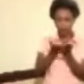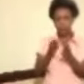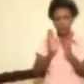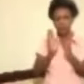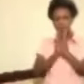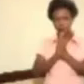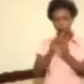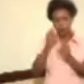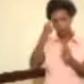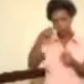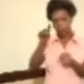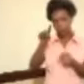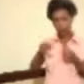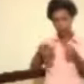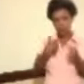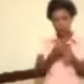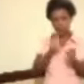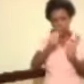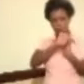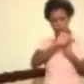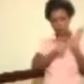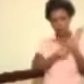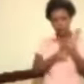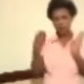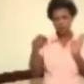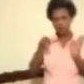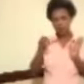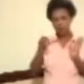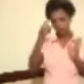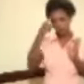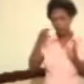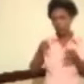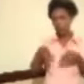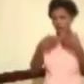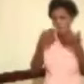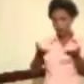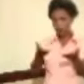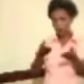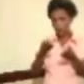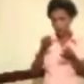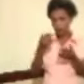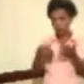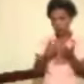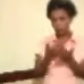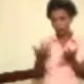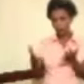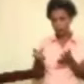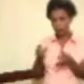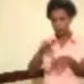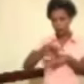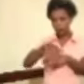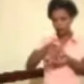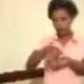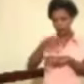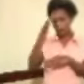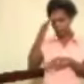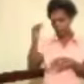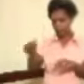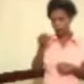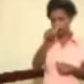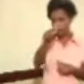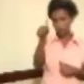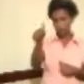dire que l'État gagnait un approvisionnement de principales produits pour 3 à 6 mois, de sorte